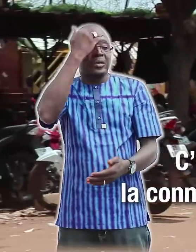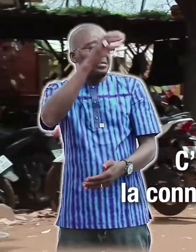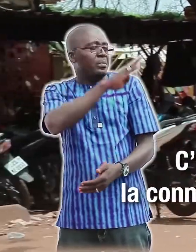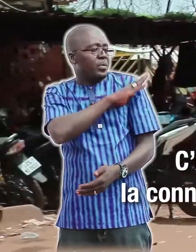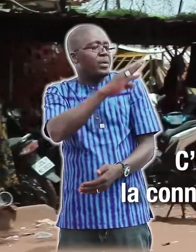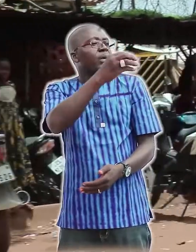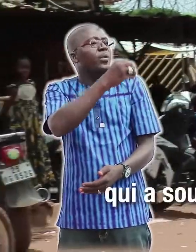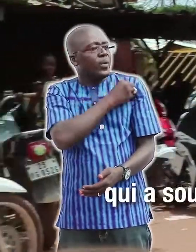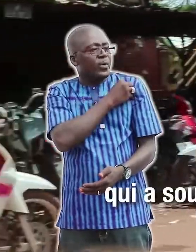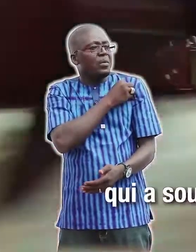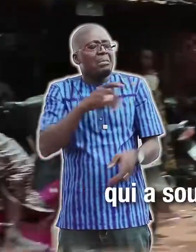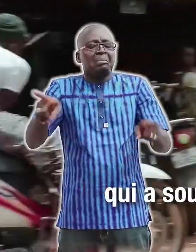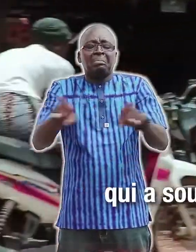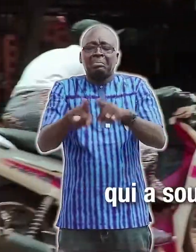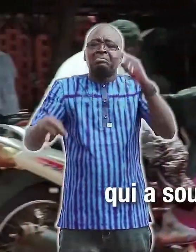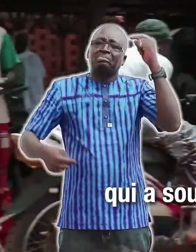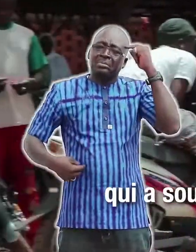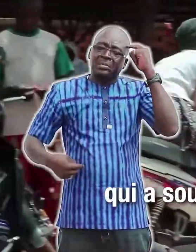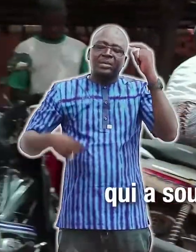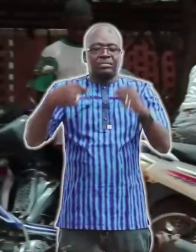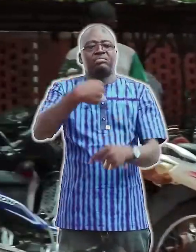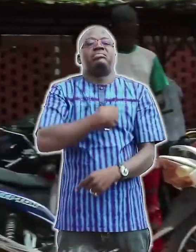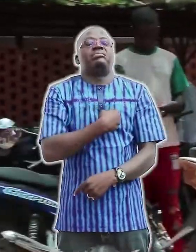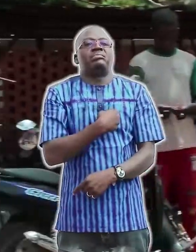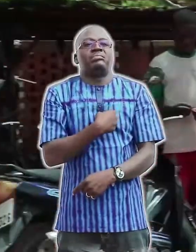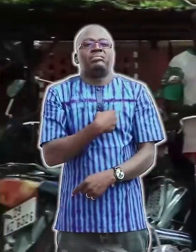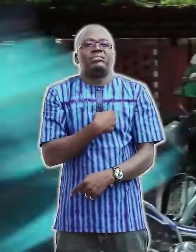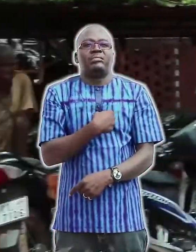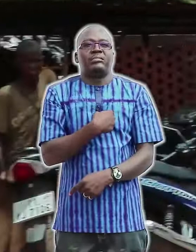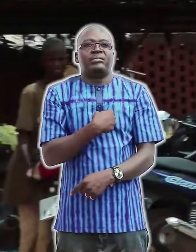Boukari Ouedraogo et qui a souffert de la même maladie que moi.